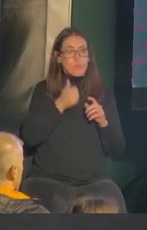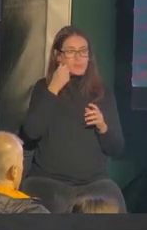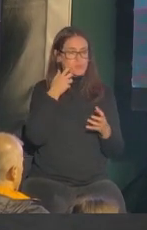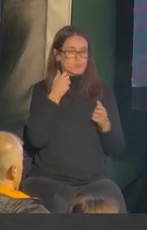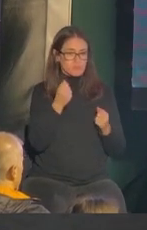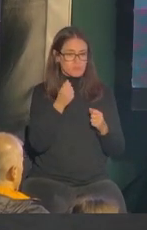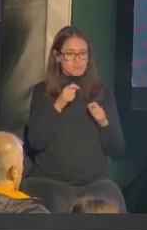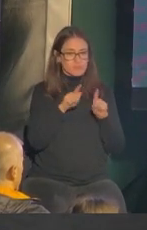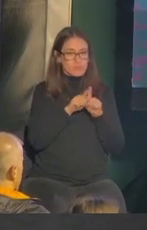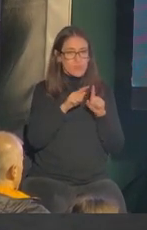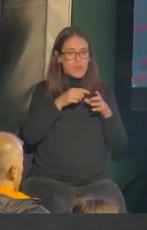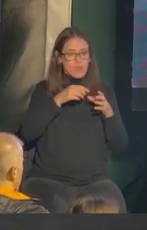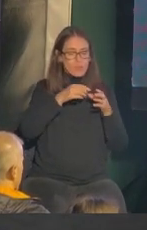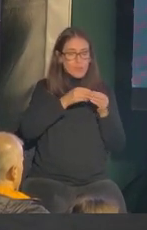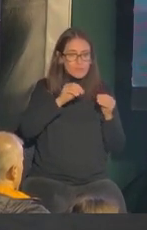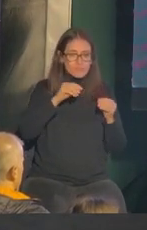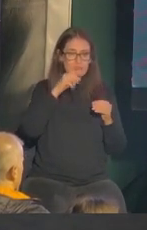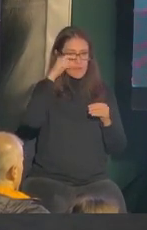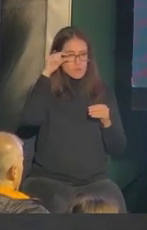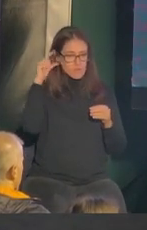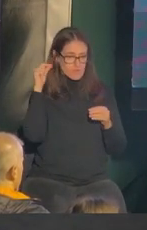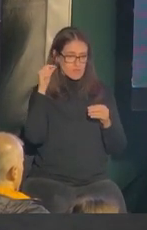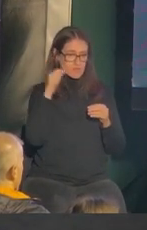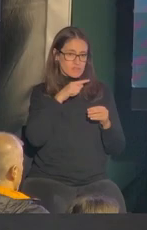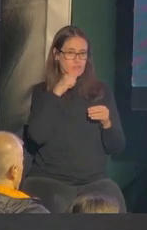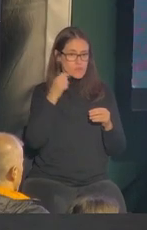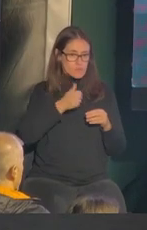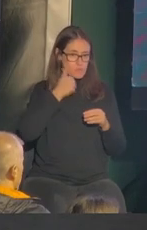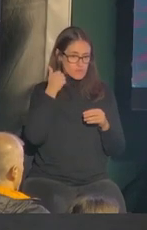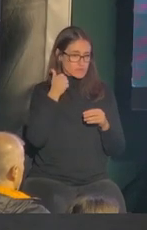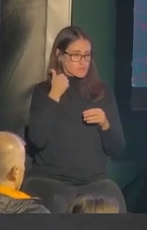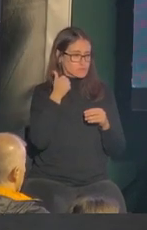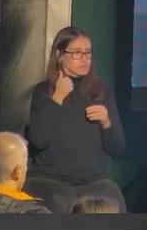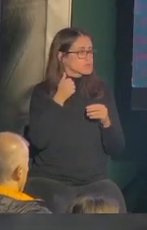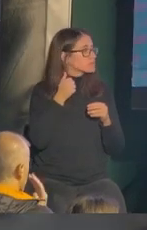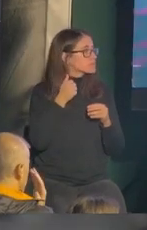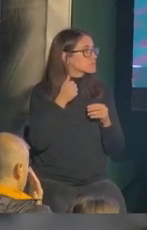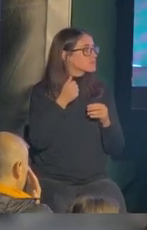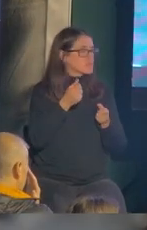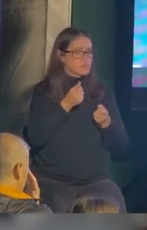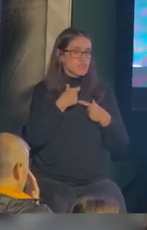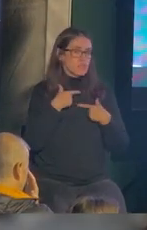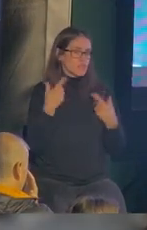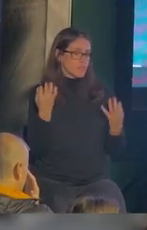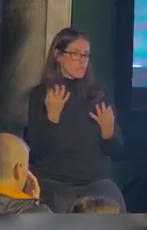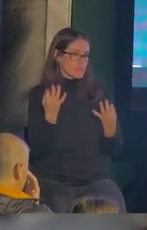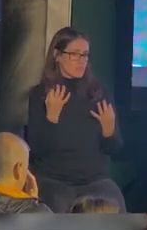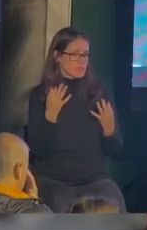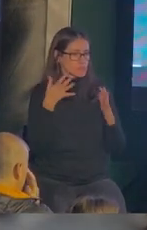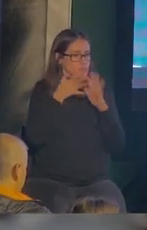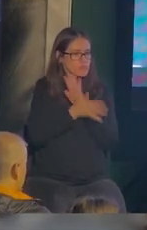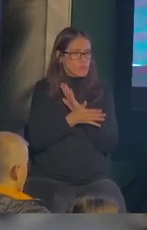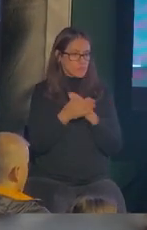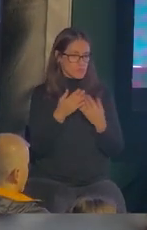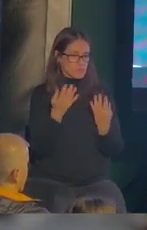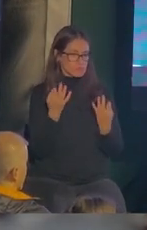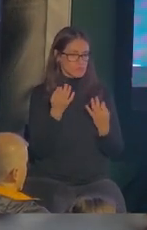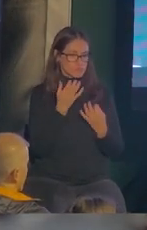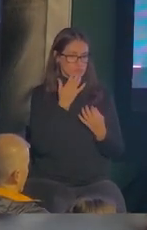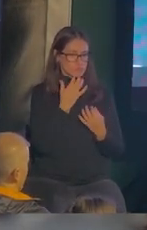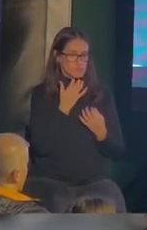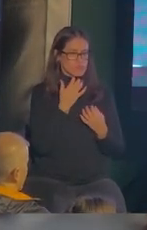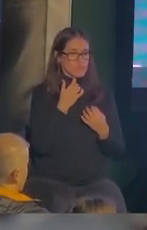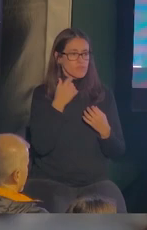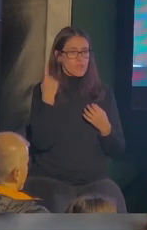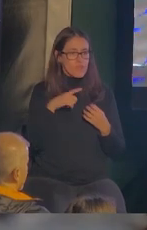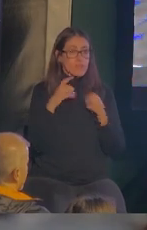la pasta d'ametlla el que m'aporta són dues coses. Yes. és, per un cantó, el